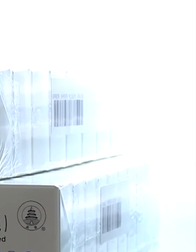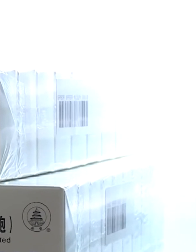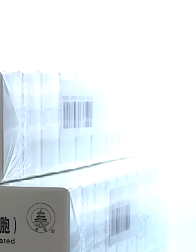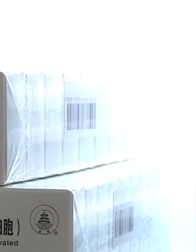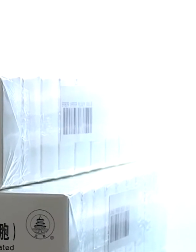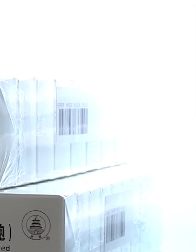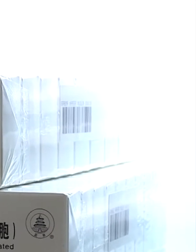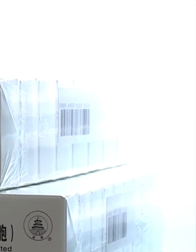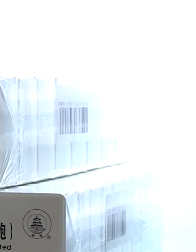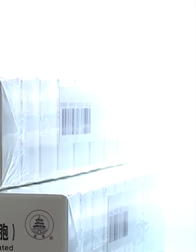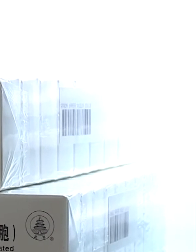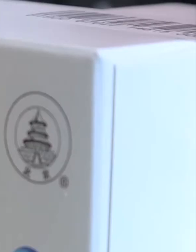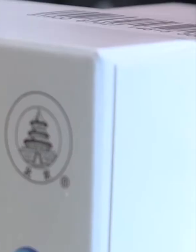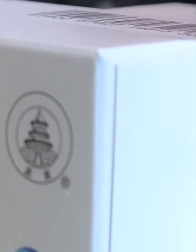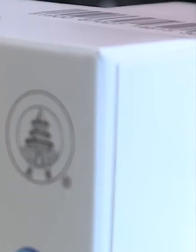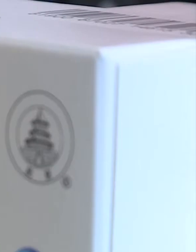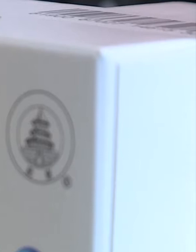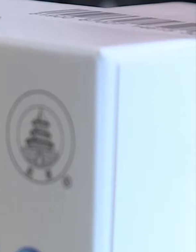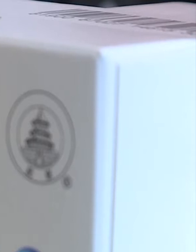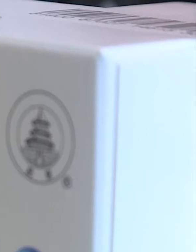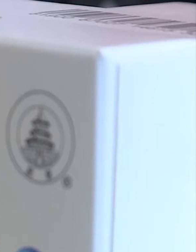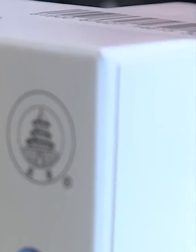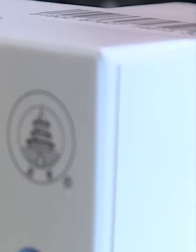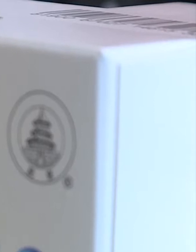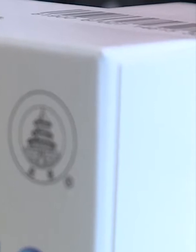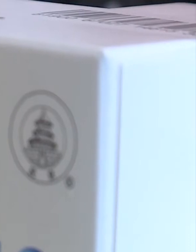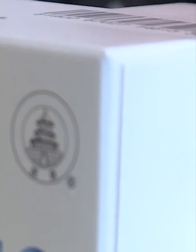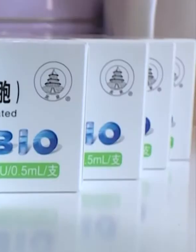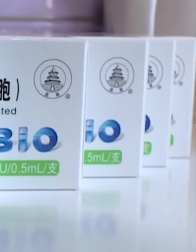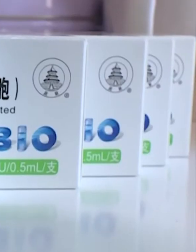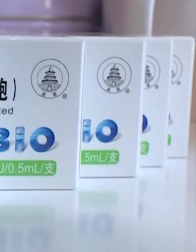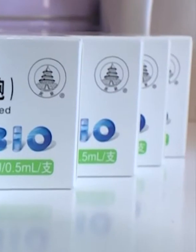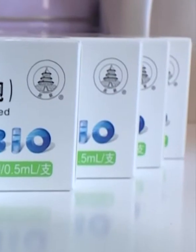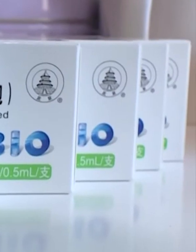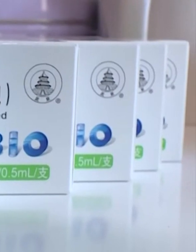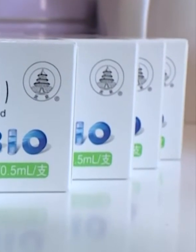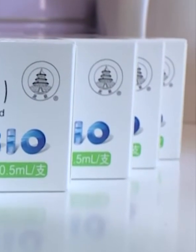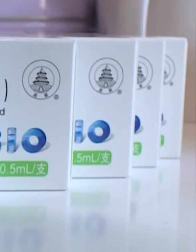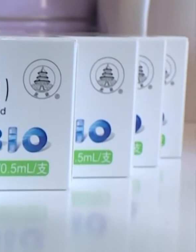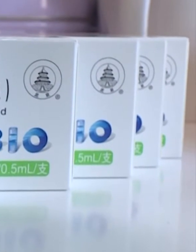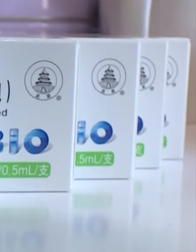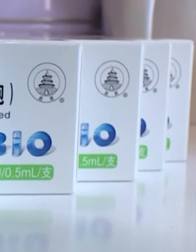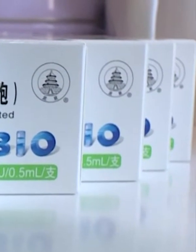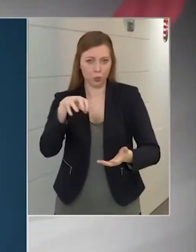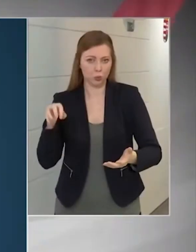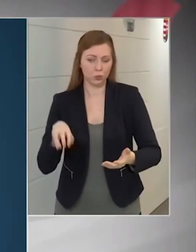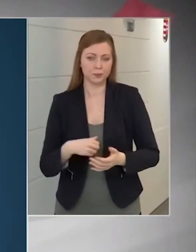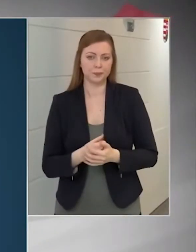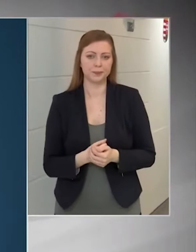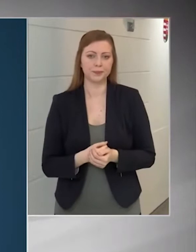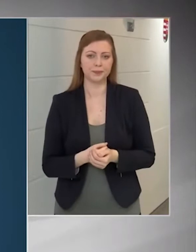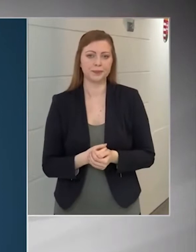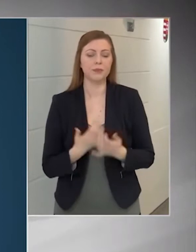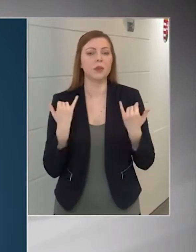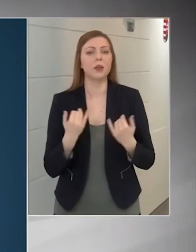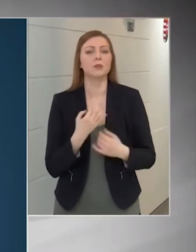Folyamatosan érkeznek tehát a vakcina szállítmányok, amint megtörténnek a szükséges vizsgálatok, ezek egyből az oltópontokra kerülnek. A